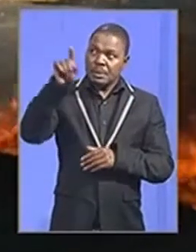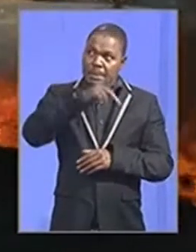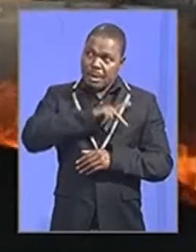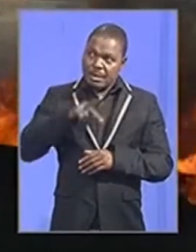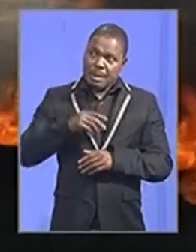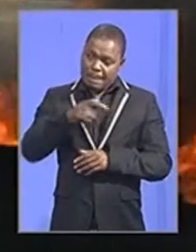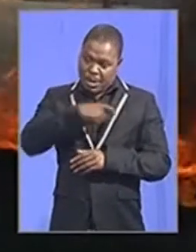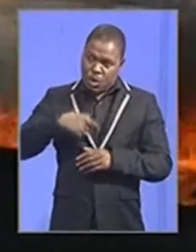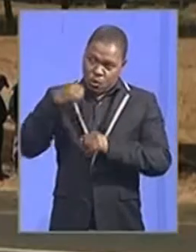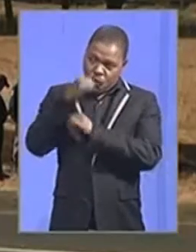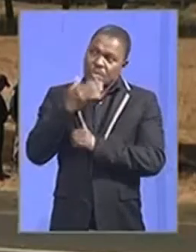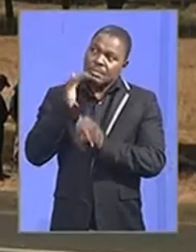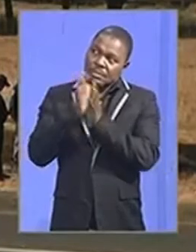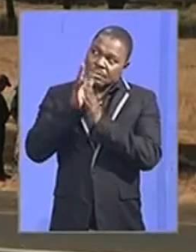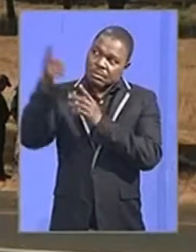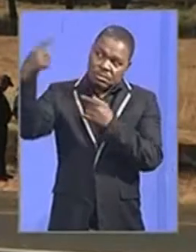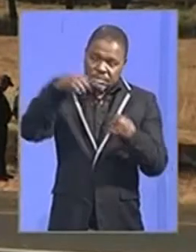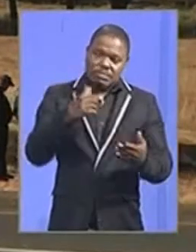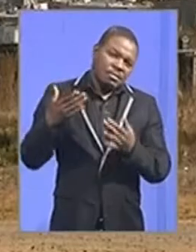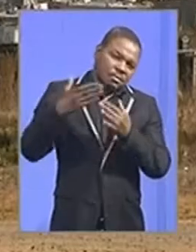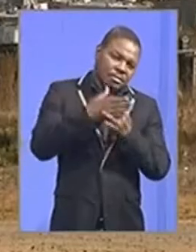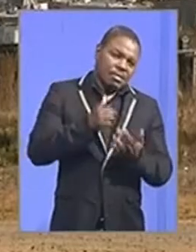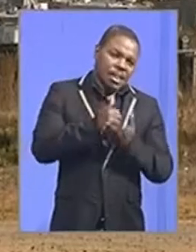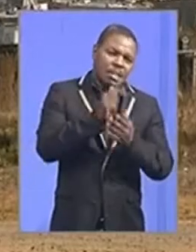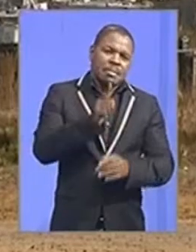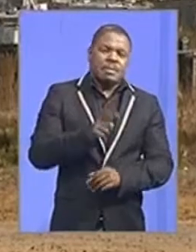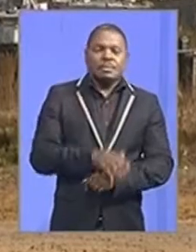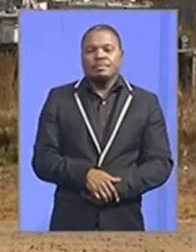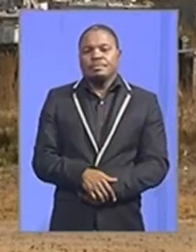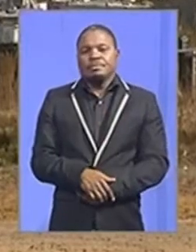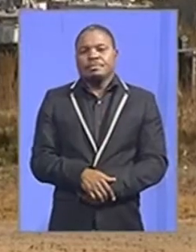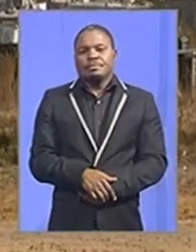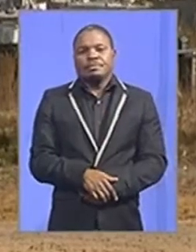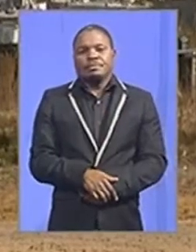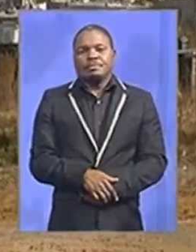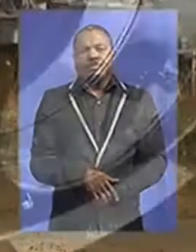hore a kene dipakeng. Makgala Masiteng, SABC News, Harrismith.